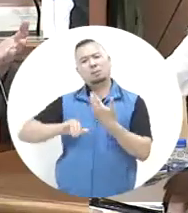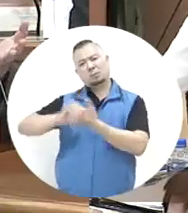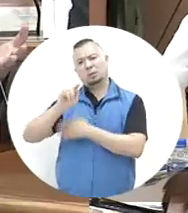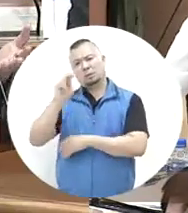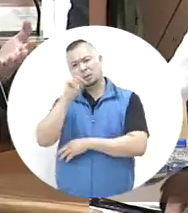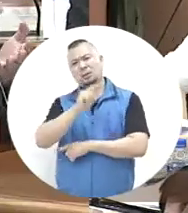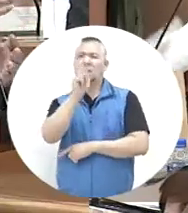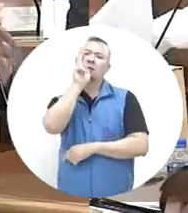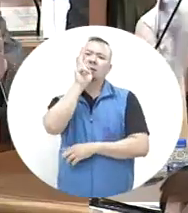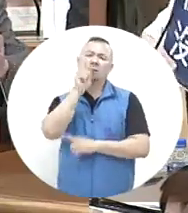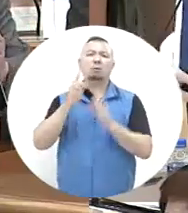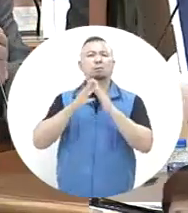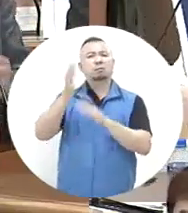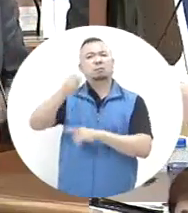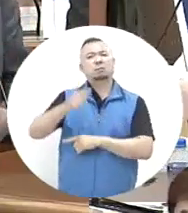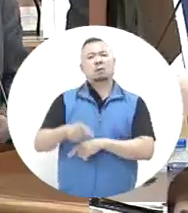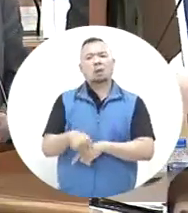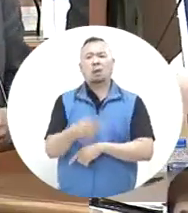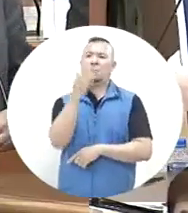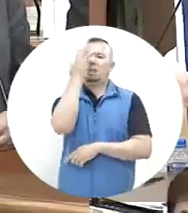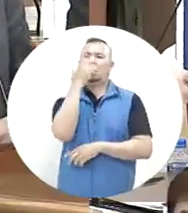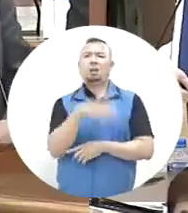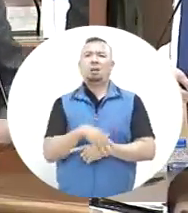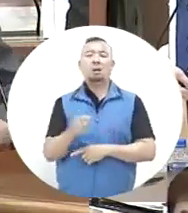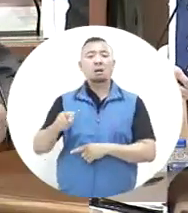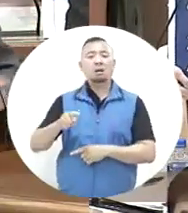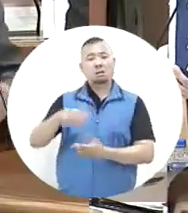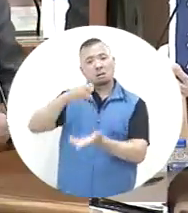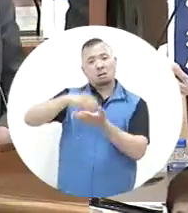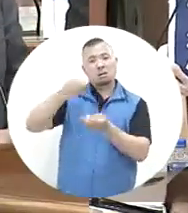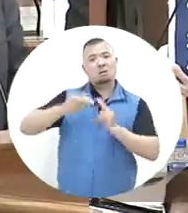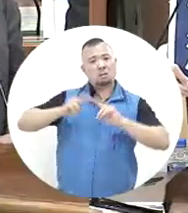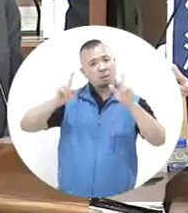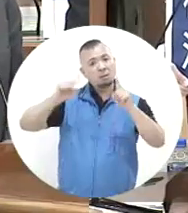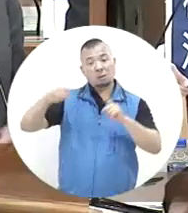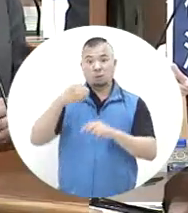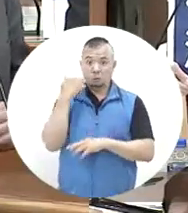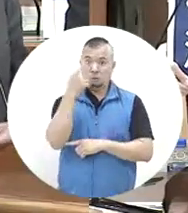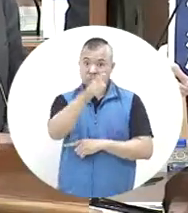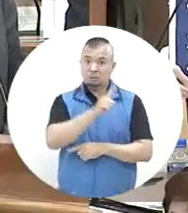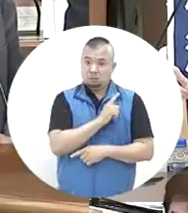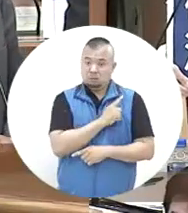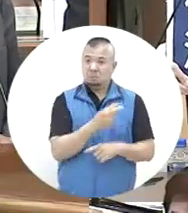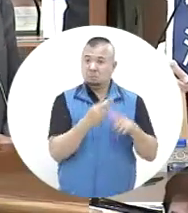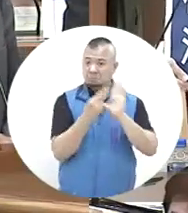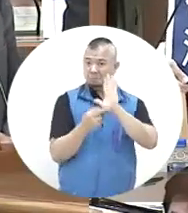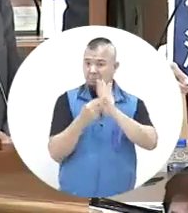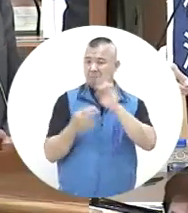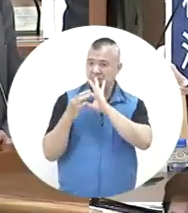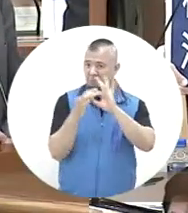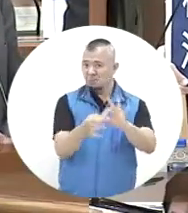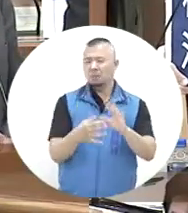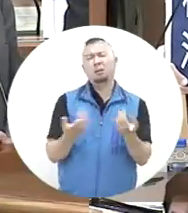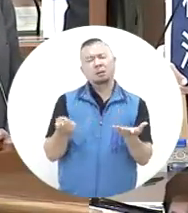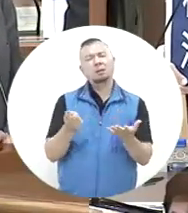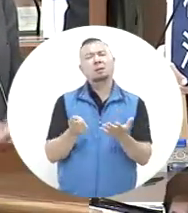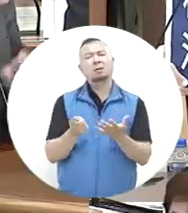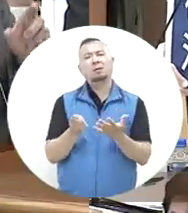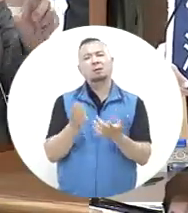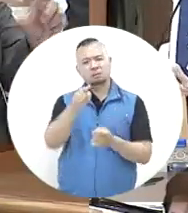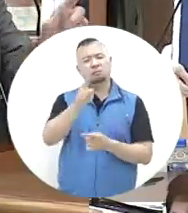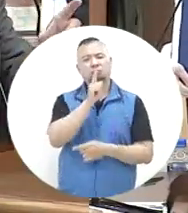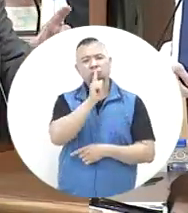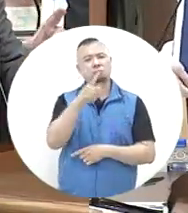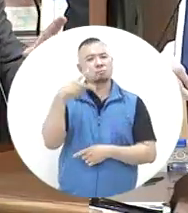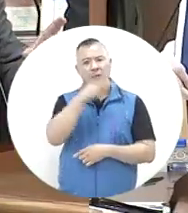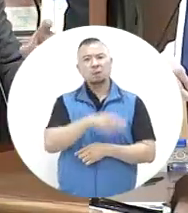微说明一下，因为 他对核能没想法，你再讲下去就是显现他的 对于 你不要再讲下去了。 对那个